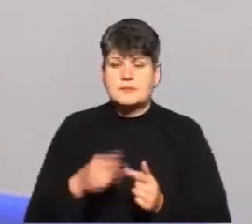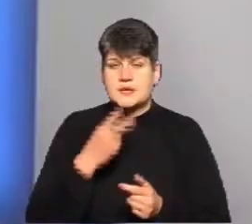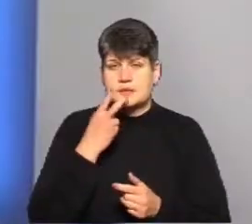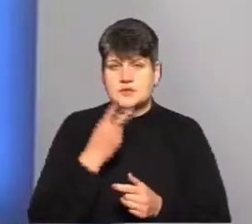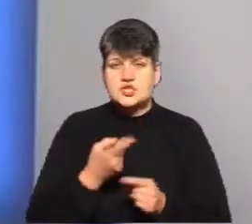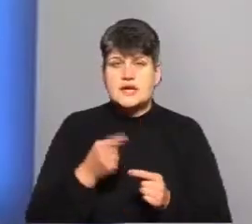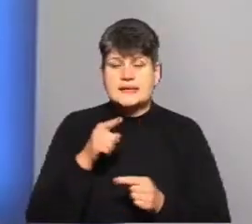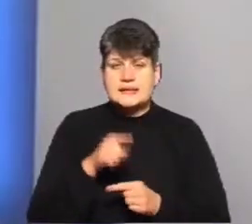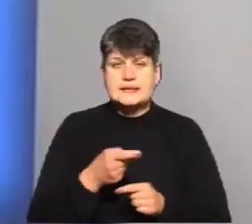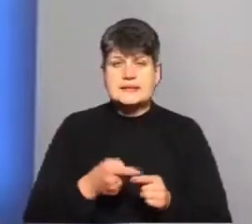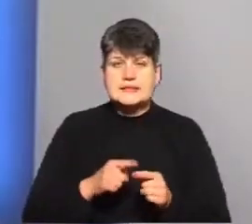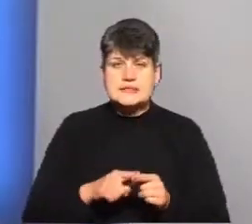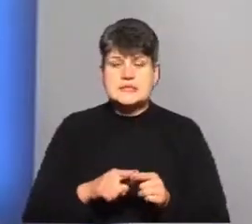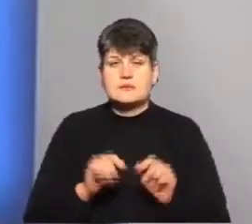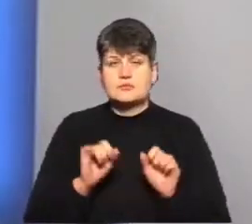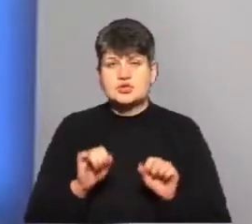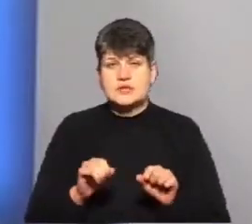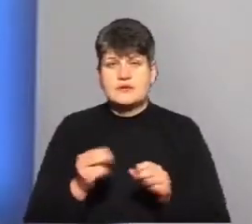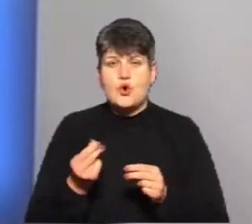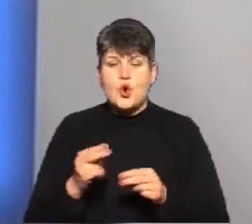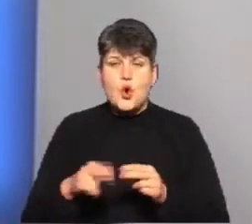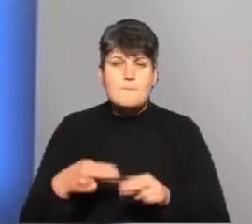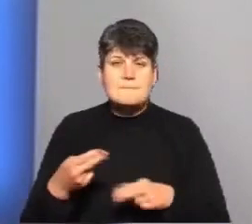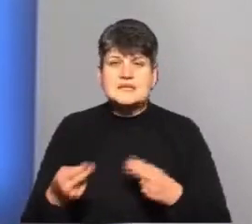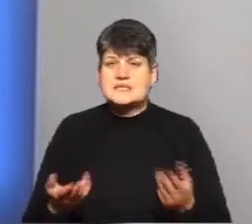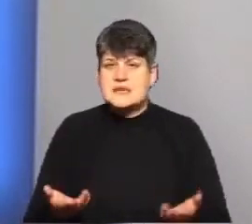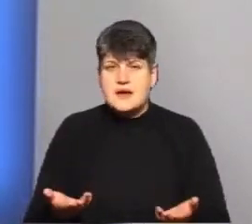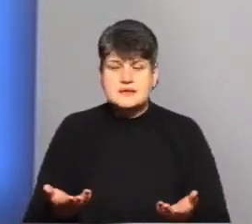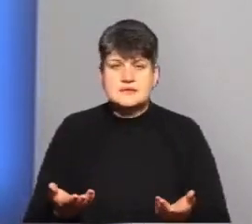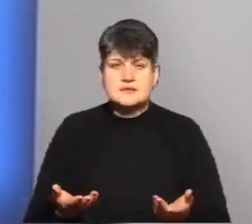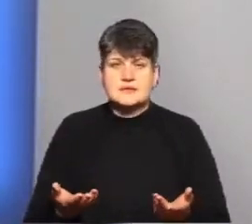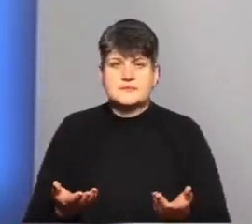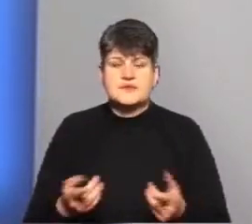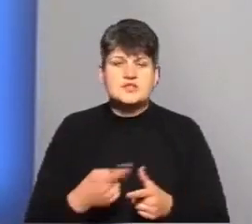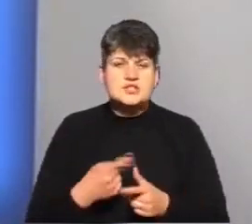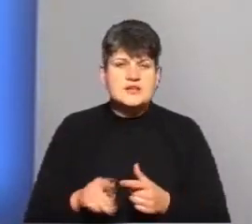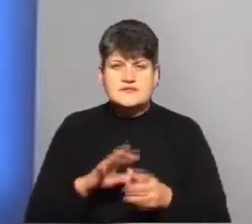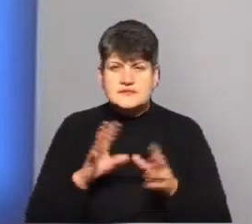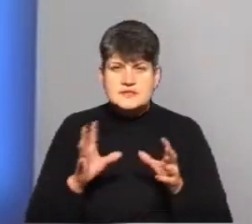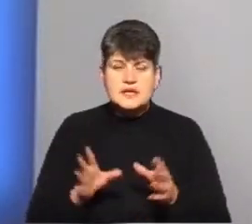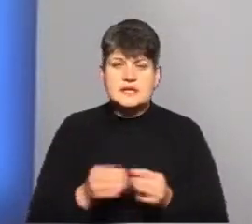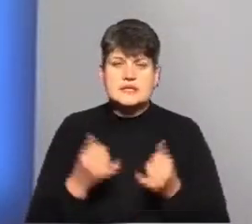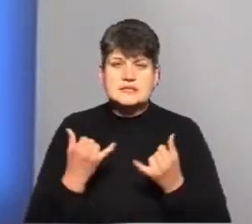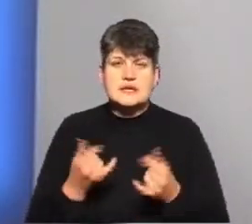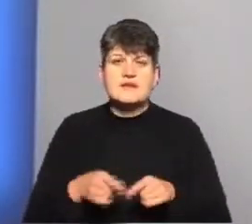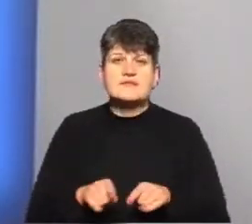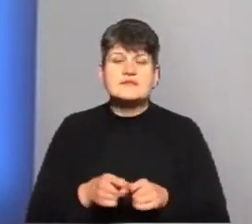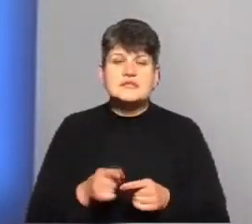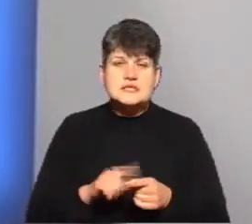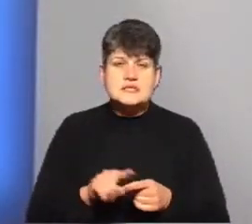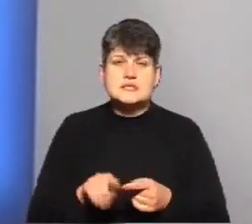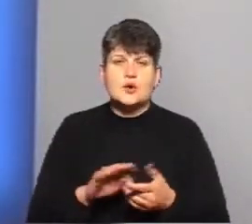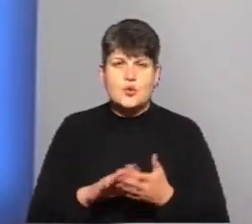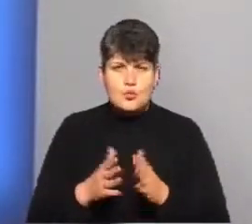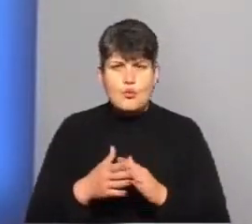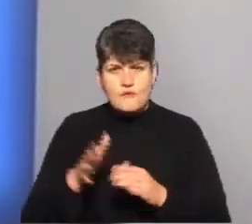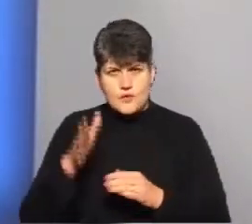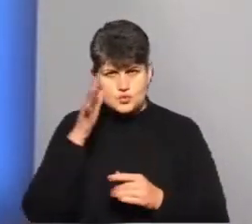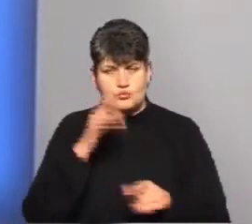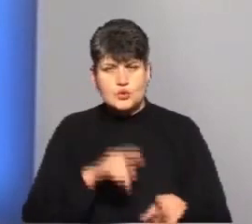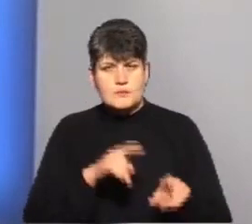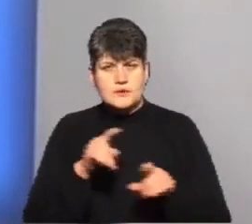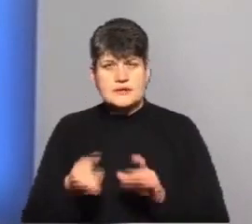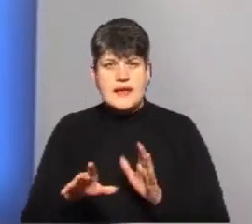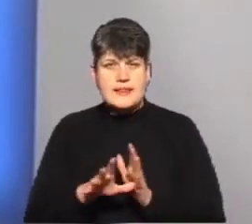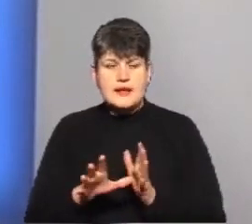можливо, компенсація, чи взагалі зараз в таких умовах розумно переходити на електрообладнання? В